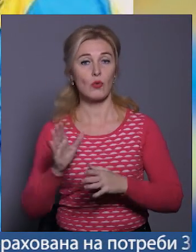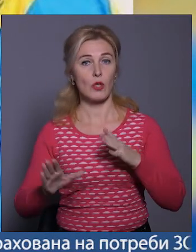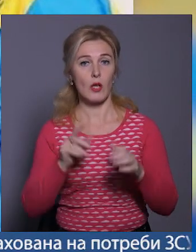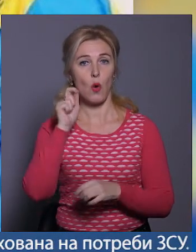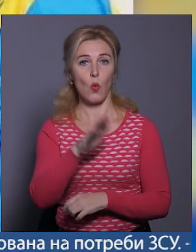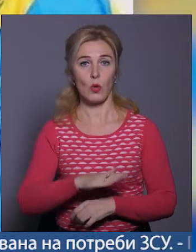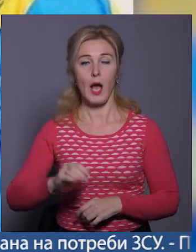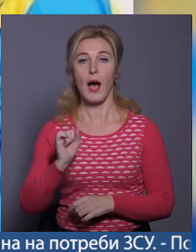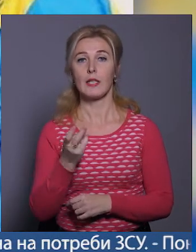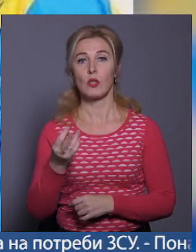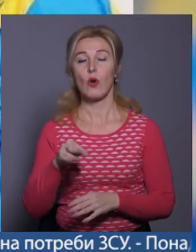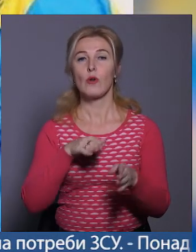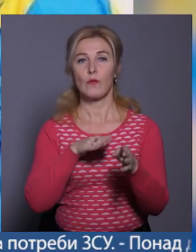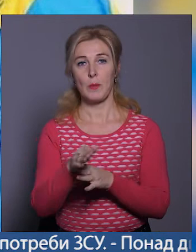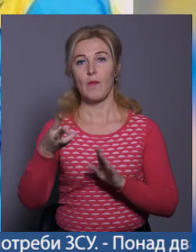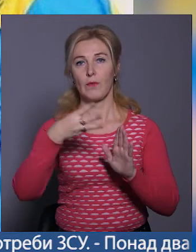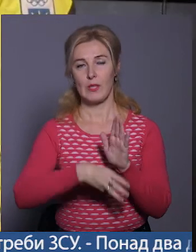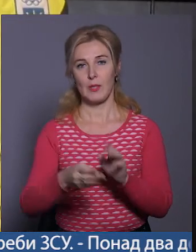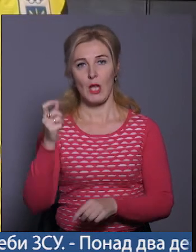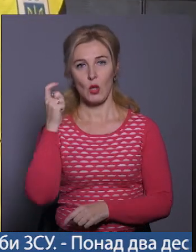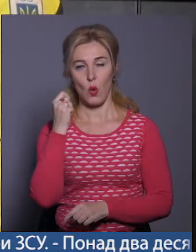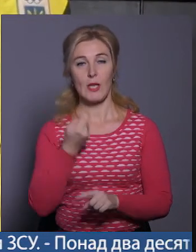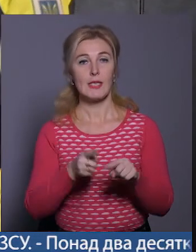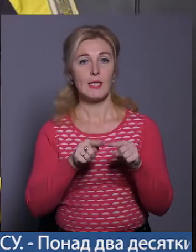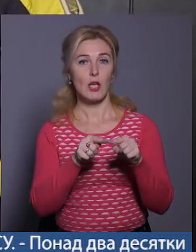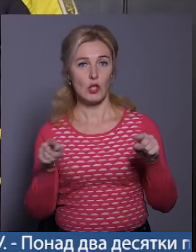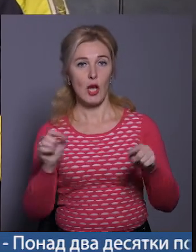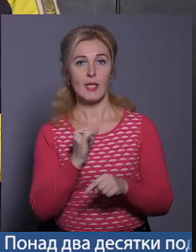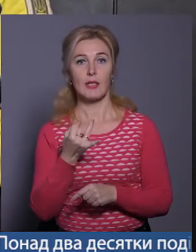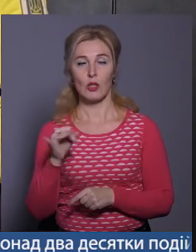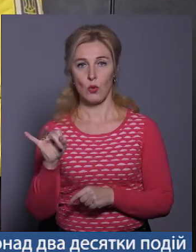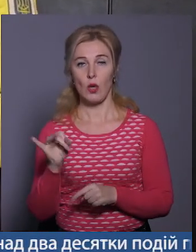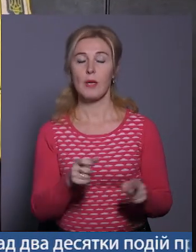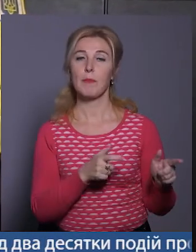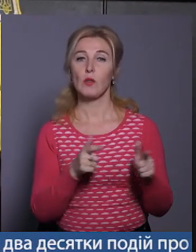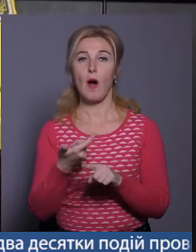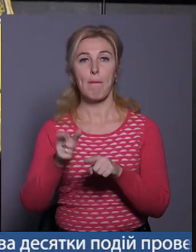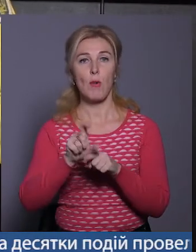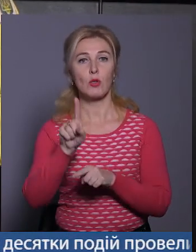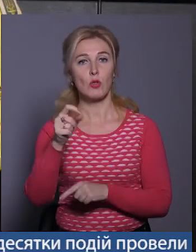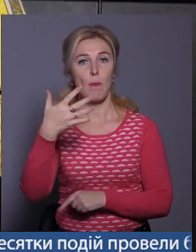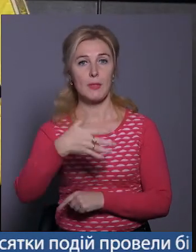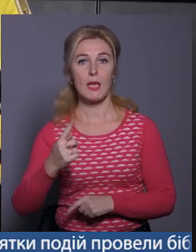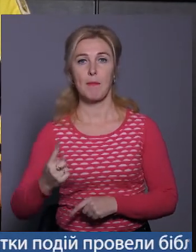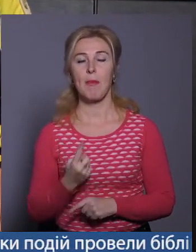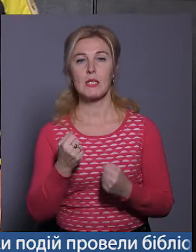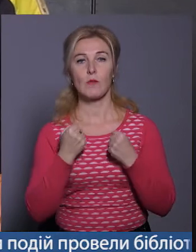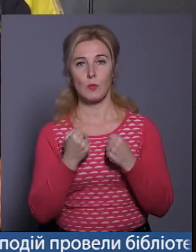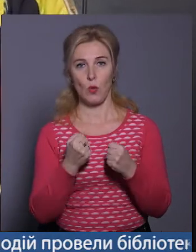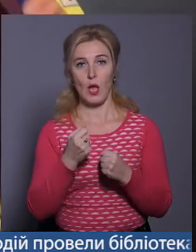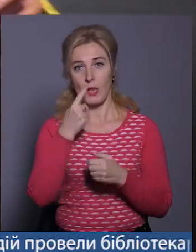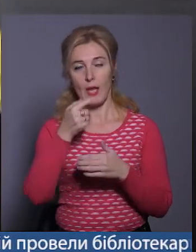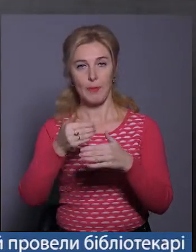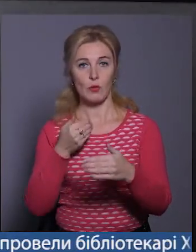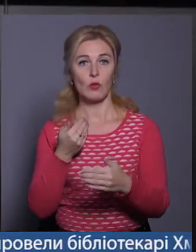України Анатолію Чумакову виповнилося 80 років. За цей час Анатолій Миколаєвич підготував понад 150 майстрів спорту. Напередодні